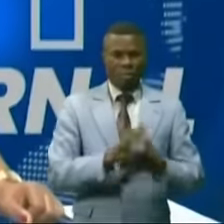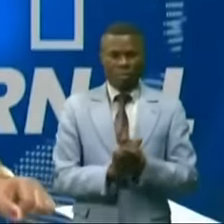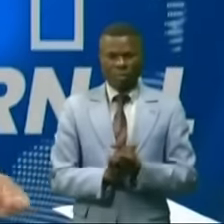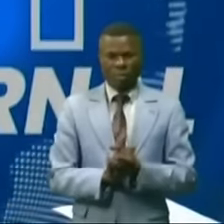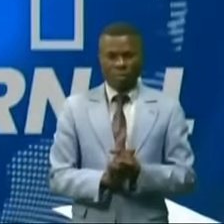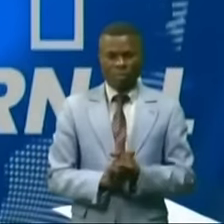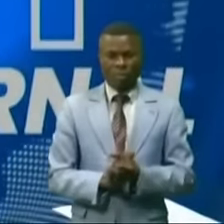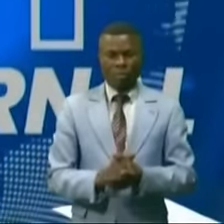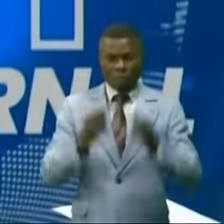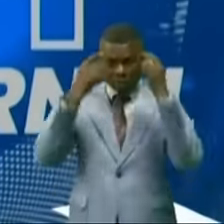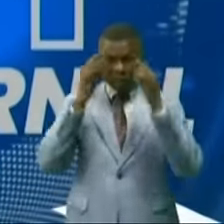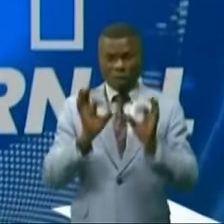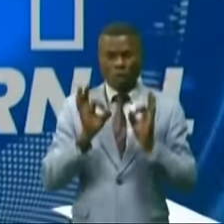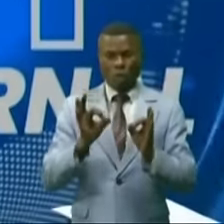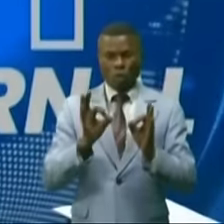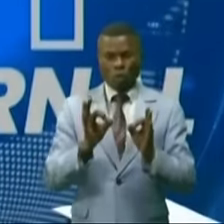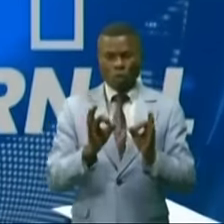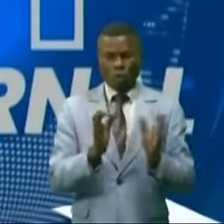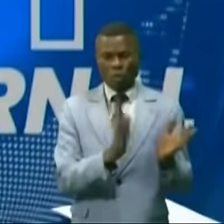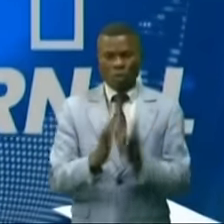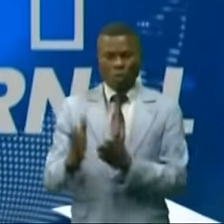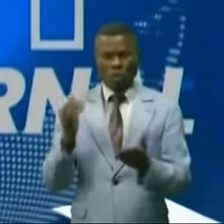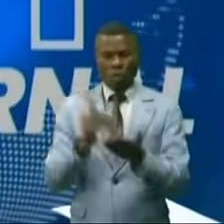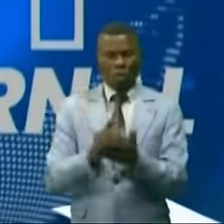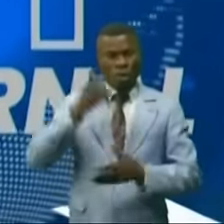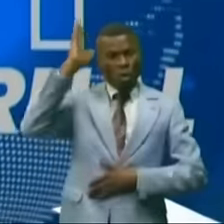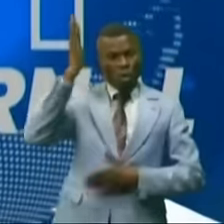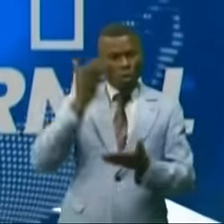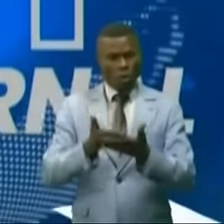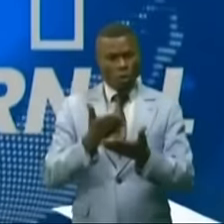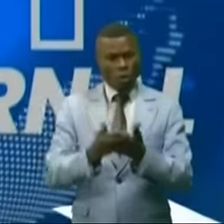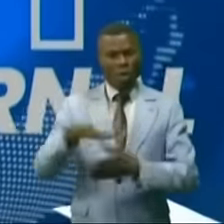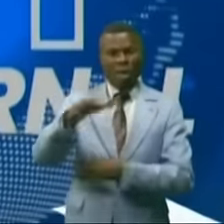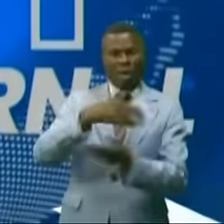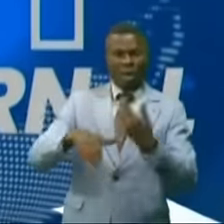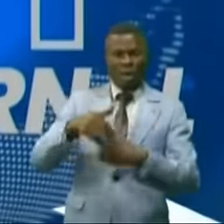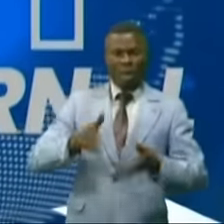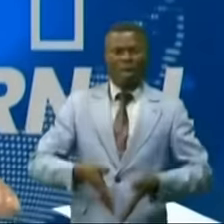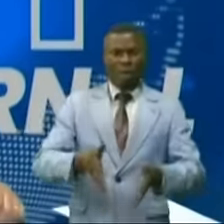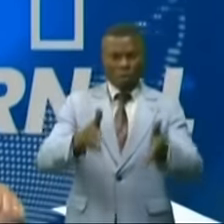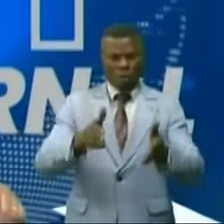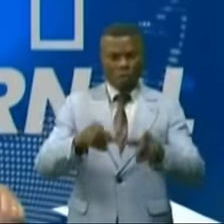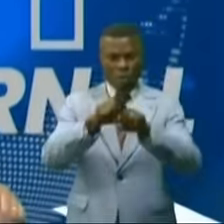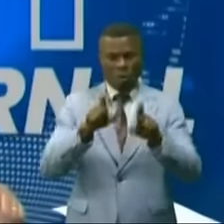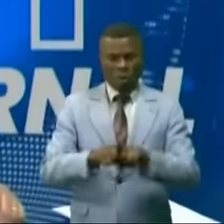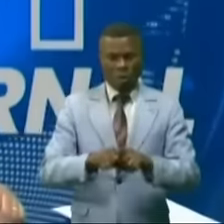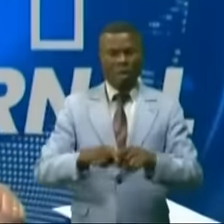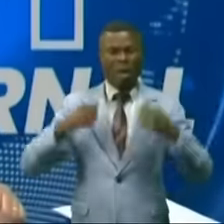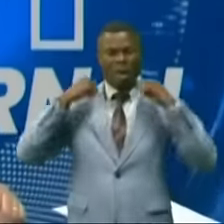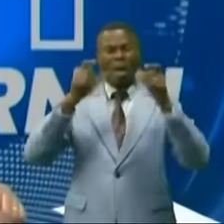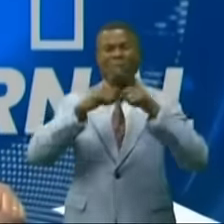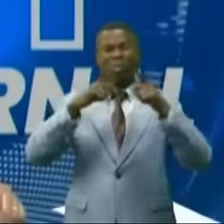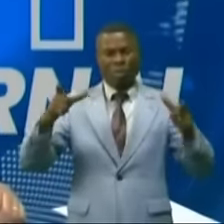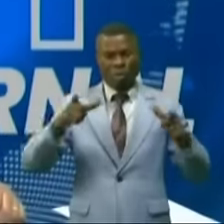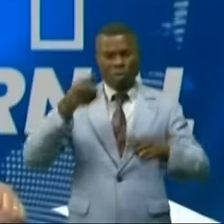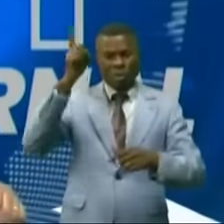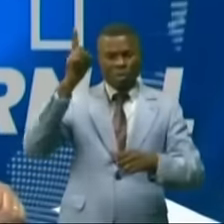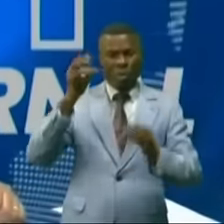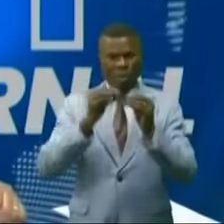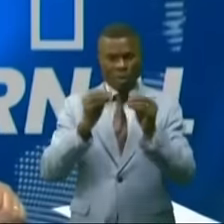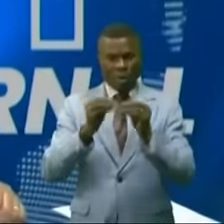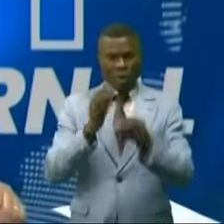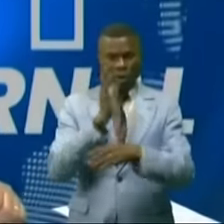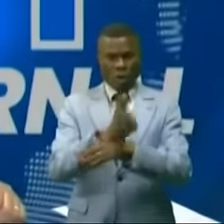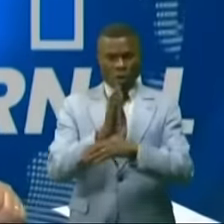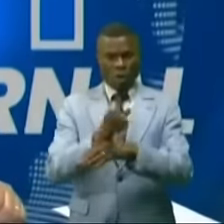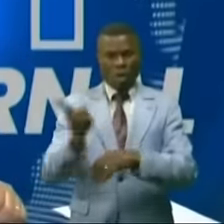Des nouvelles mesures seront prises contre les koulounas, l'anarchie sur la chaussée et le grand banditisme. La première réunion du